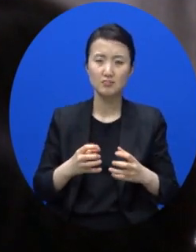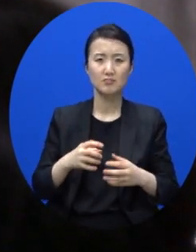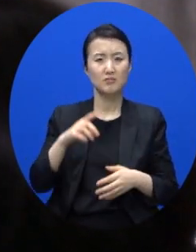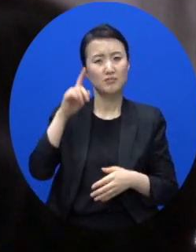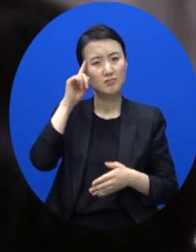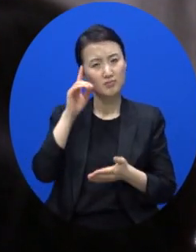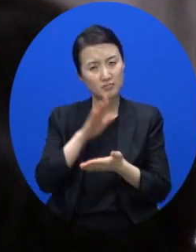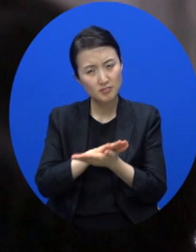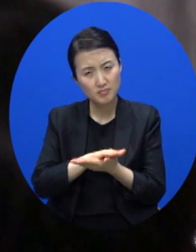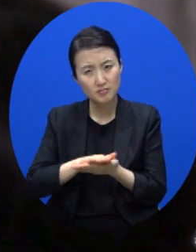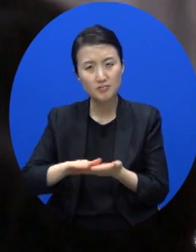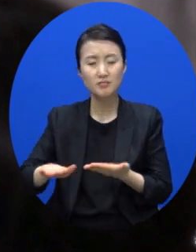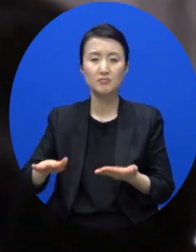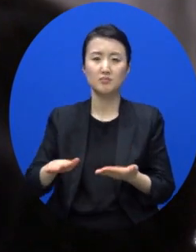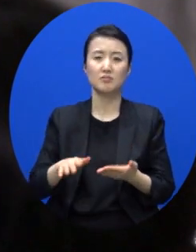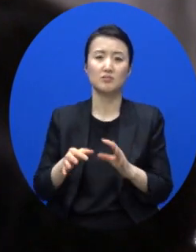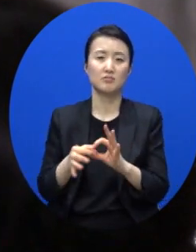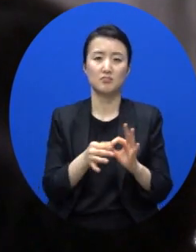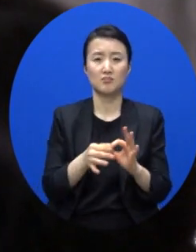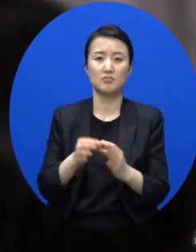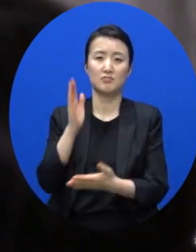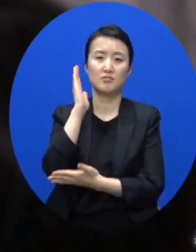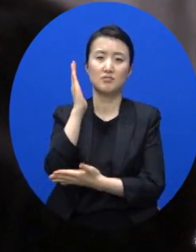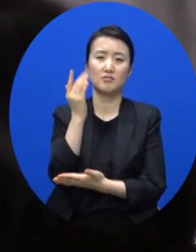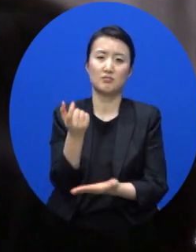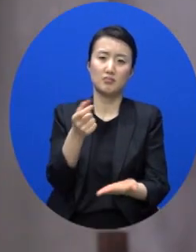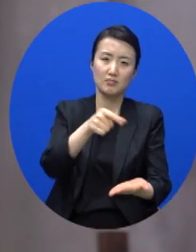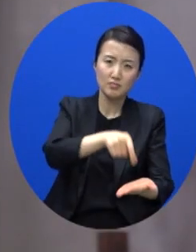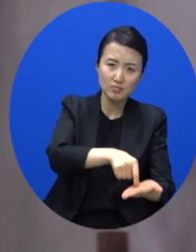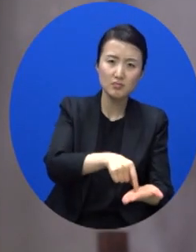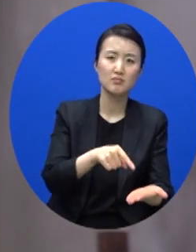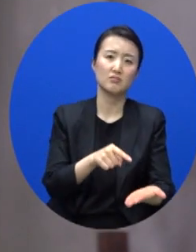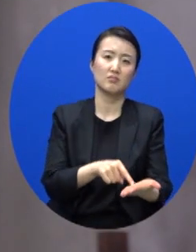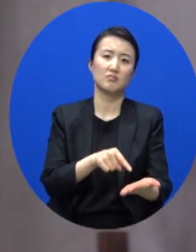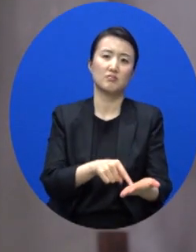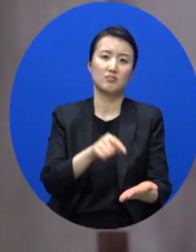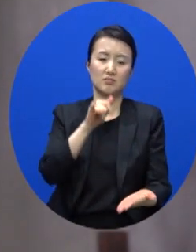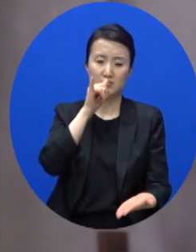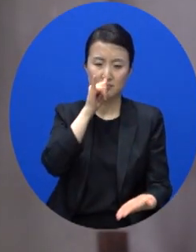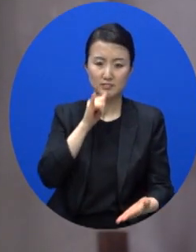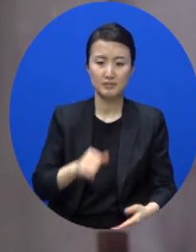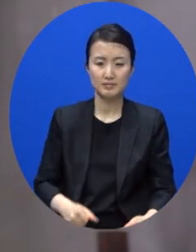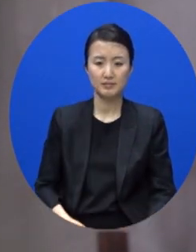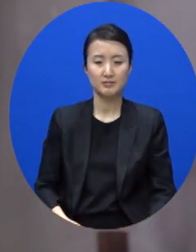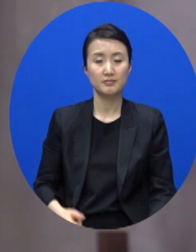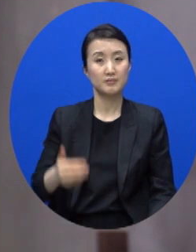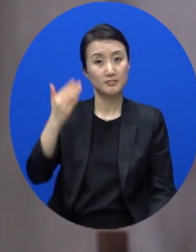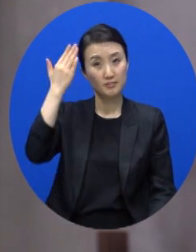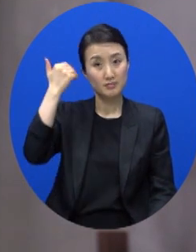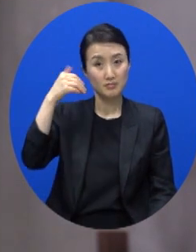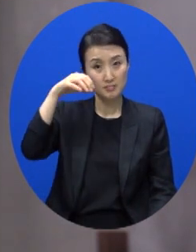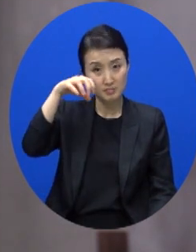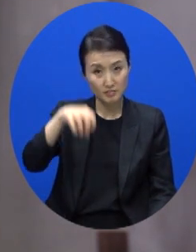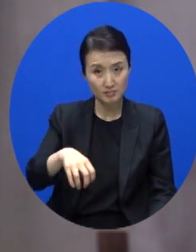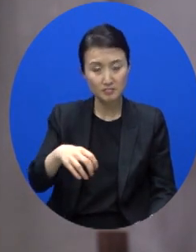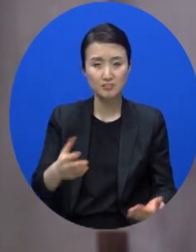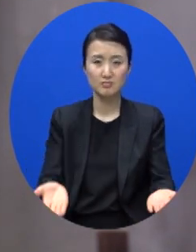평화적인 상징이 담겨 있다. 그래서 한국에서 하는